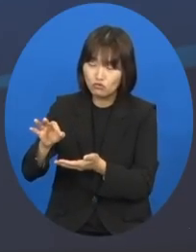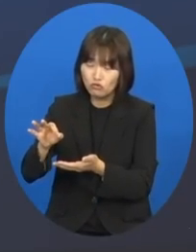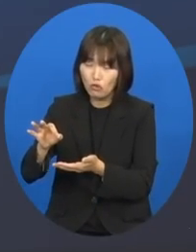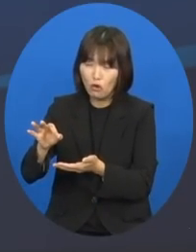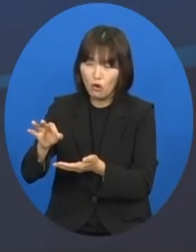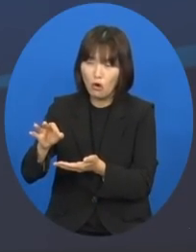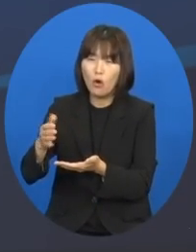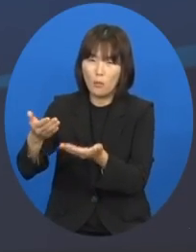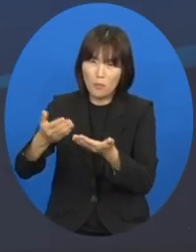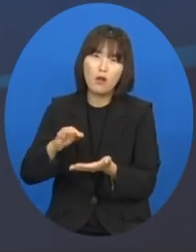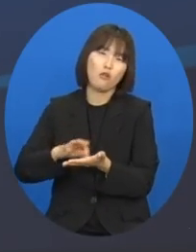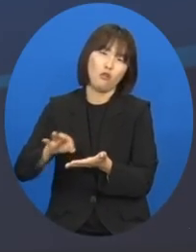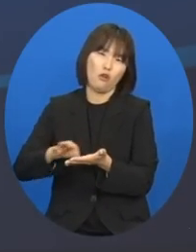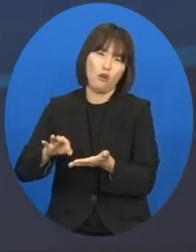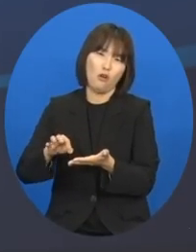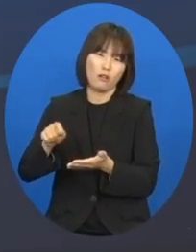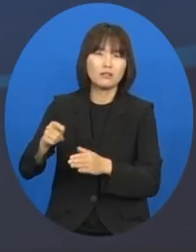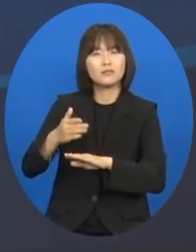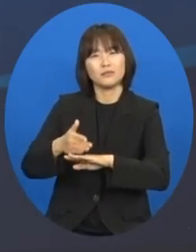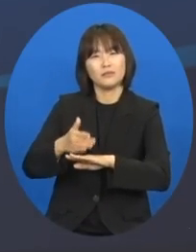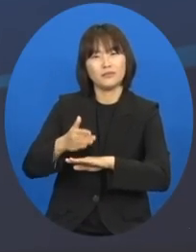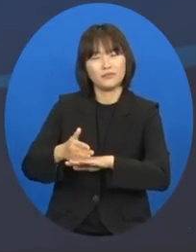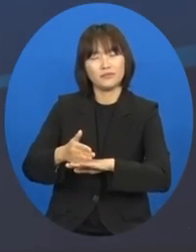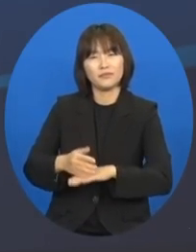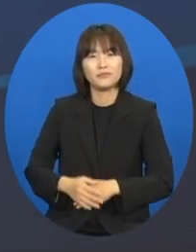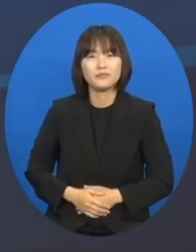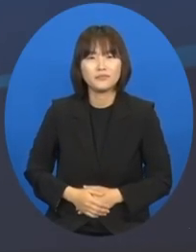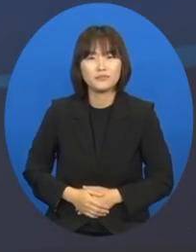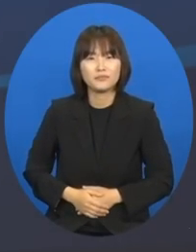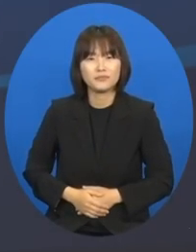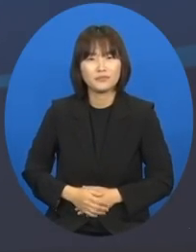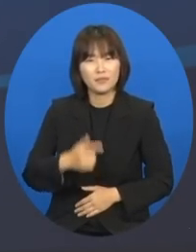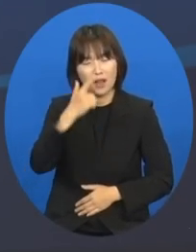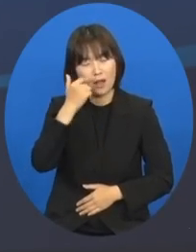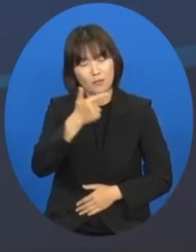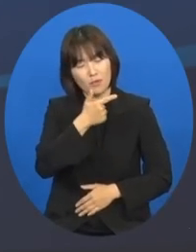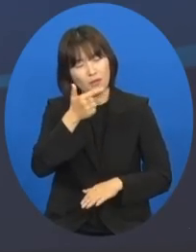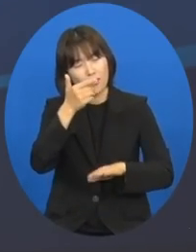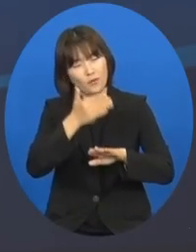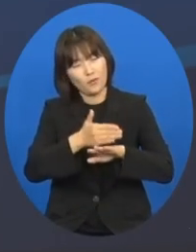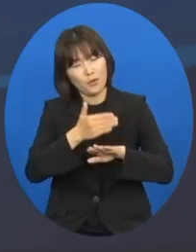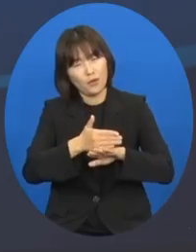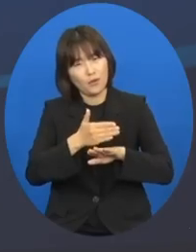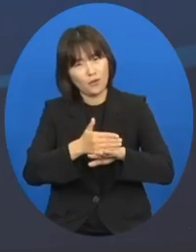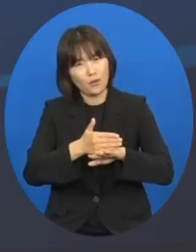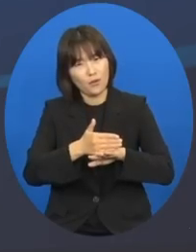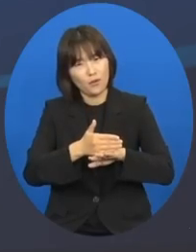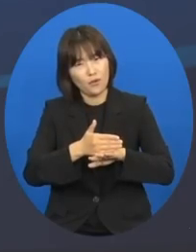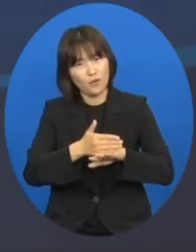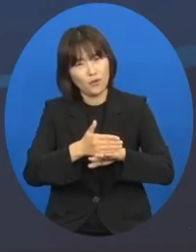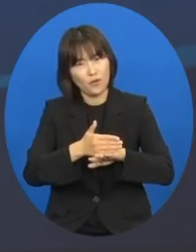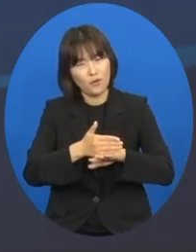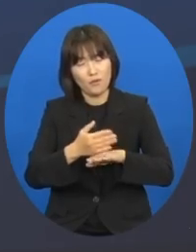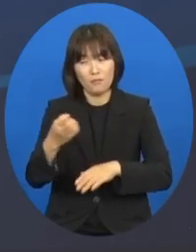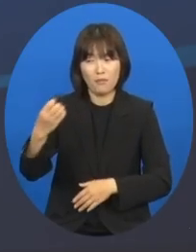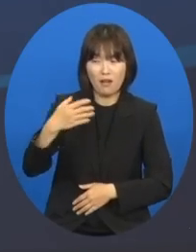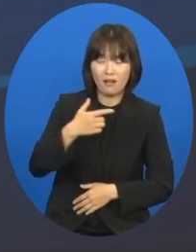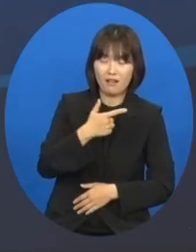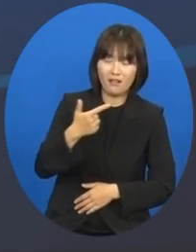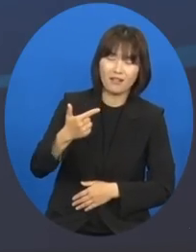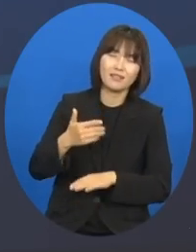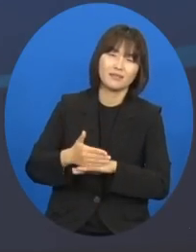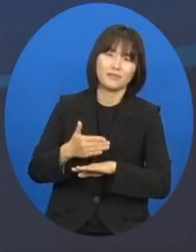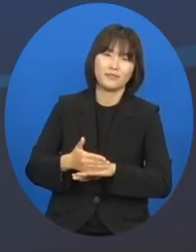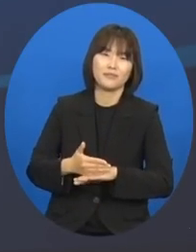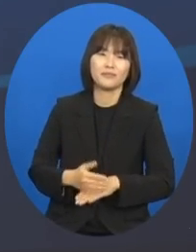고마워요 본인이 용돈 받고 아파 너무 고마워요 이렇게 얘기하는 관계가 됐다는게